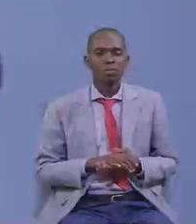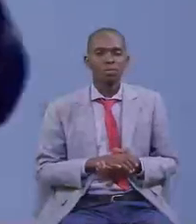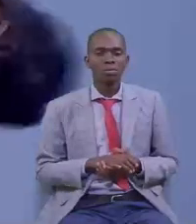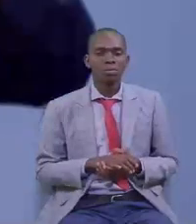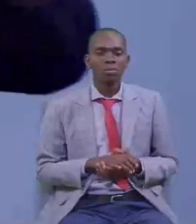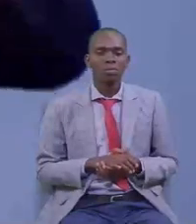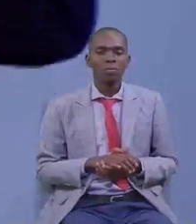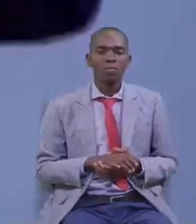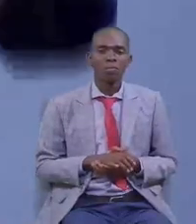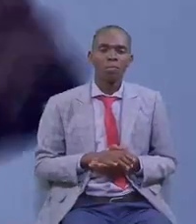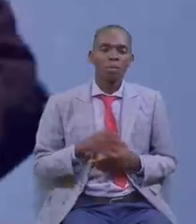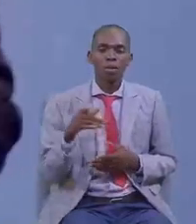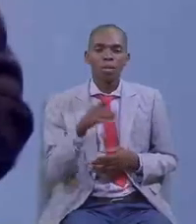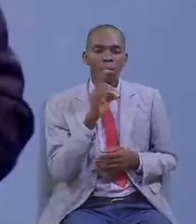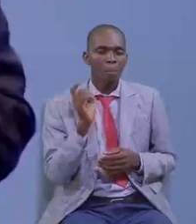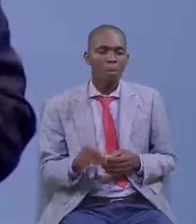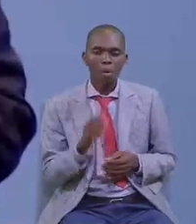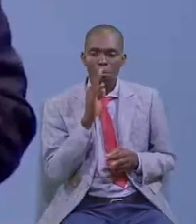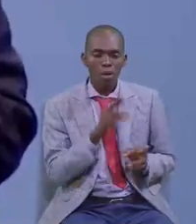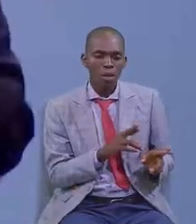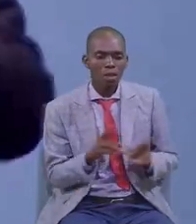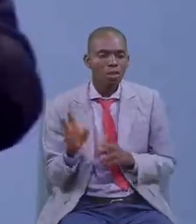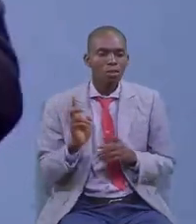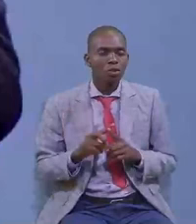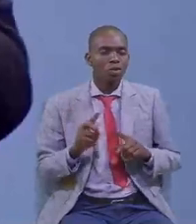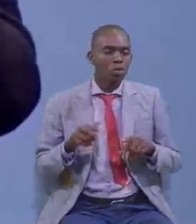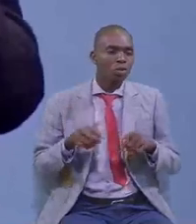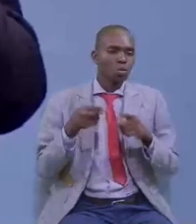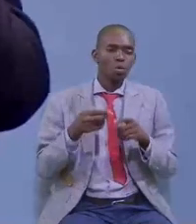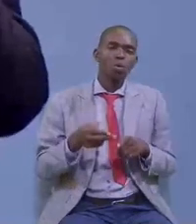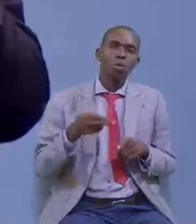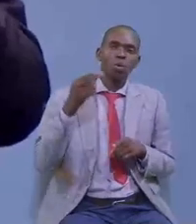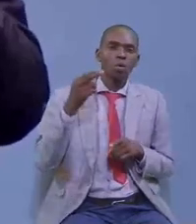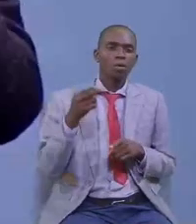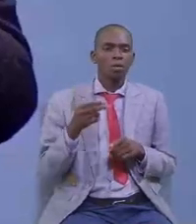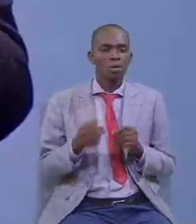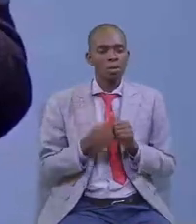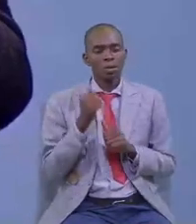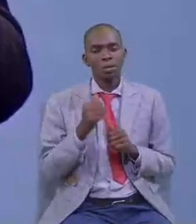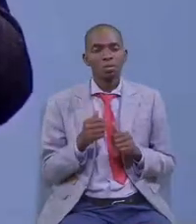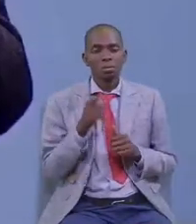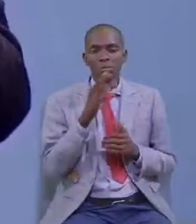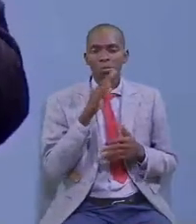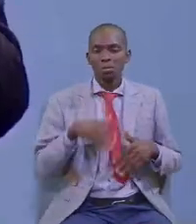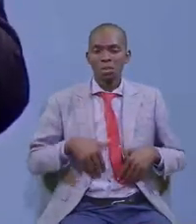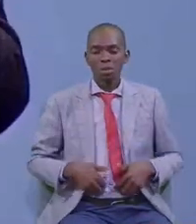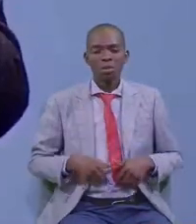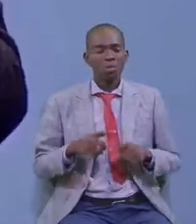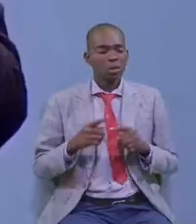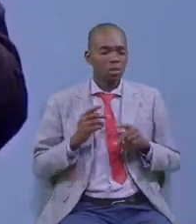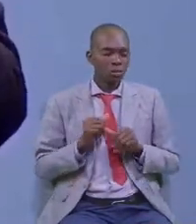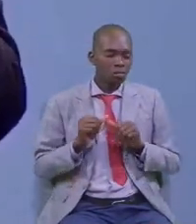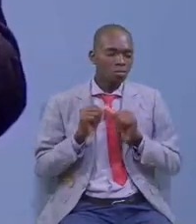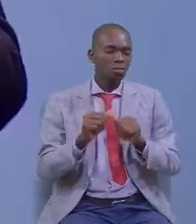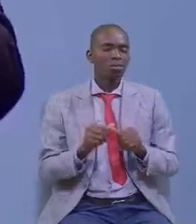Alors, vous voyez, vous devez faire des efforts supplémentaires. Fatigué, mais efforts supplémentaires.